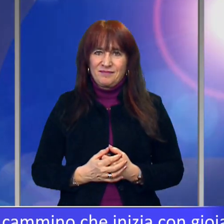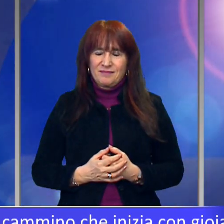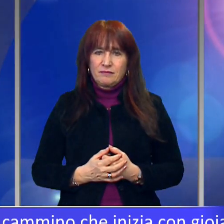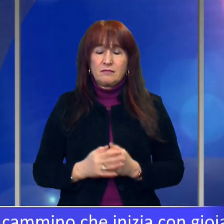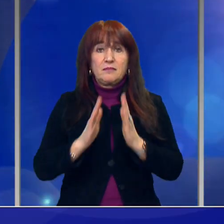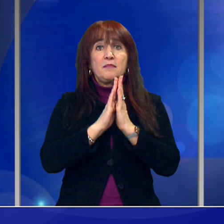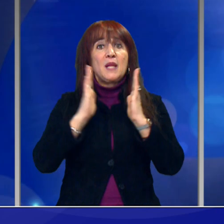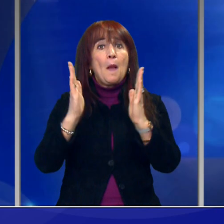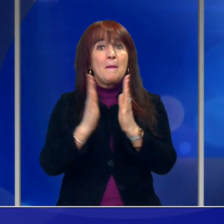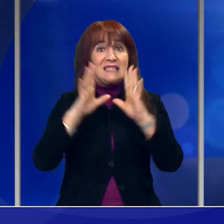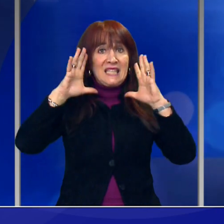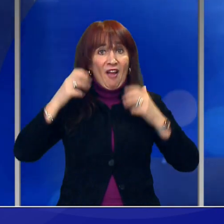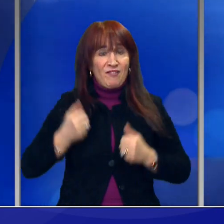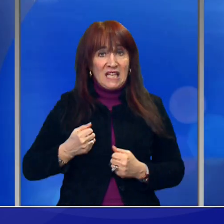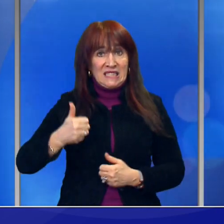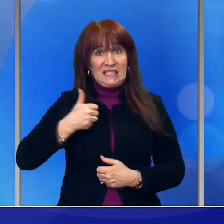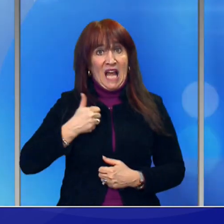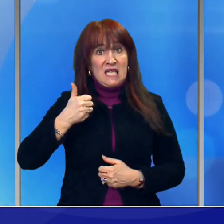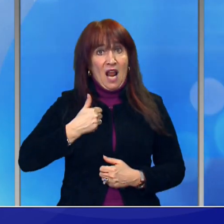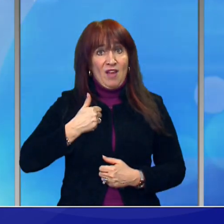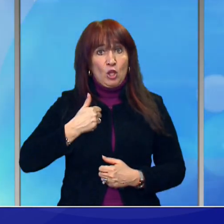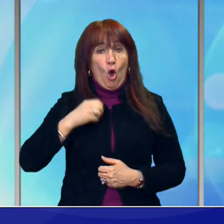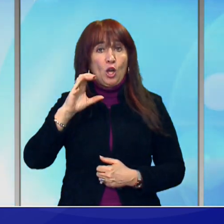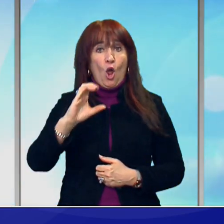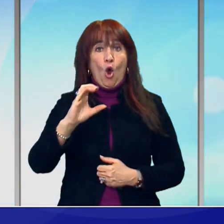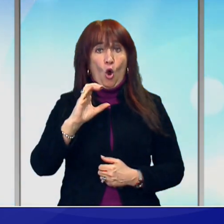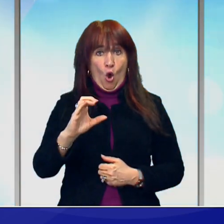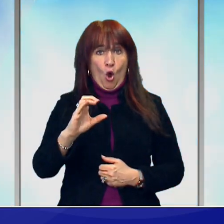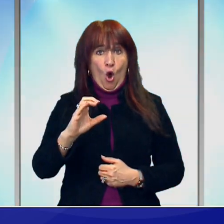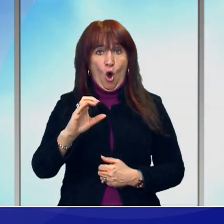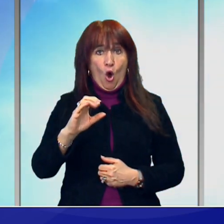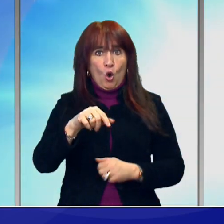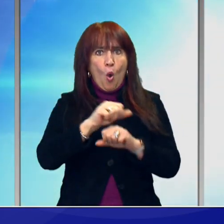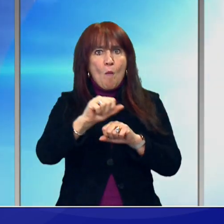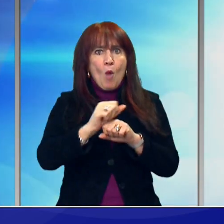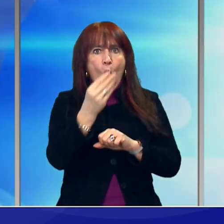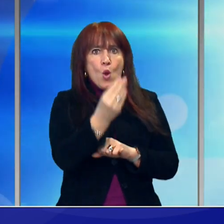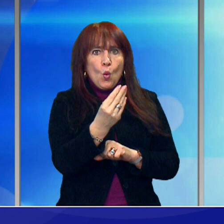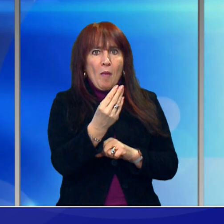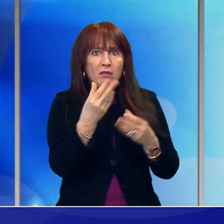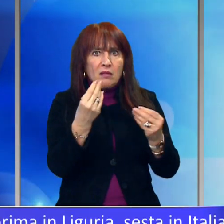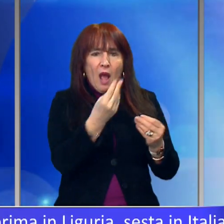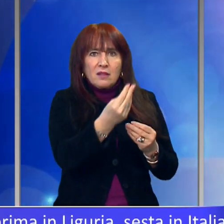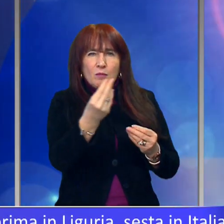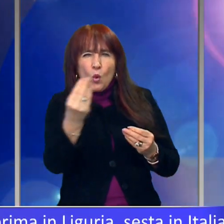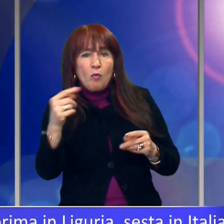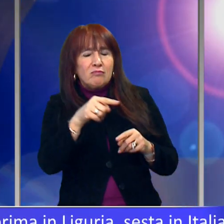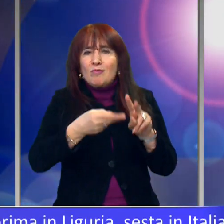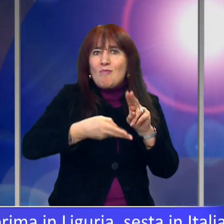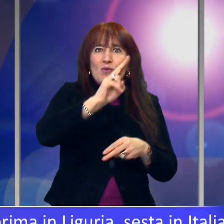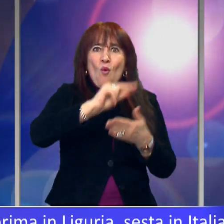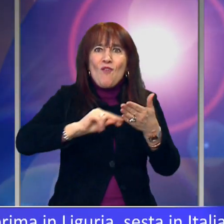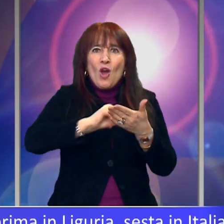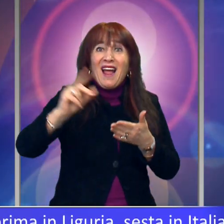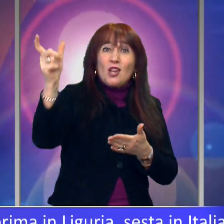la basilica Dei Fieschi di San Salvatore di Cogorno è uno dei monumenti più votati in